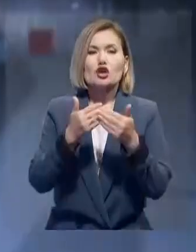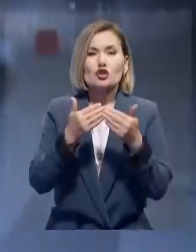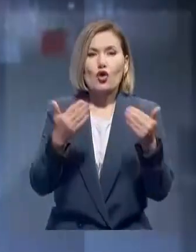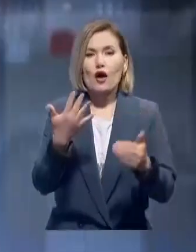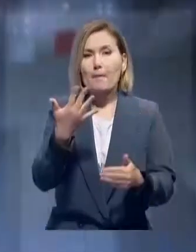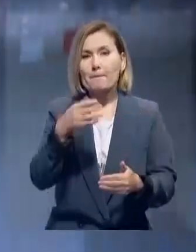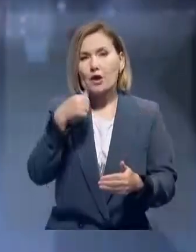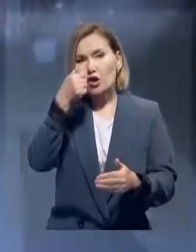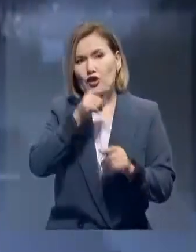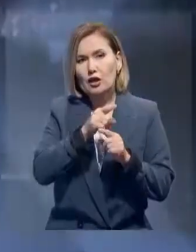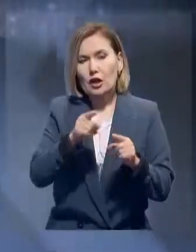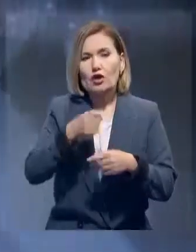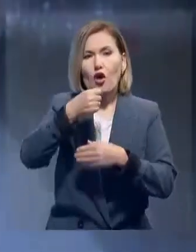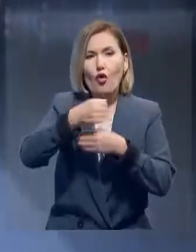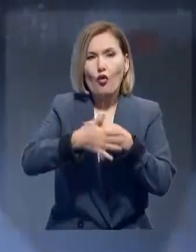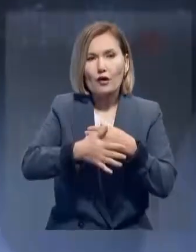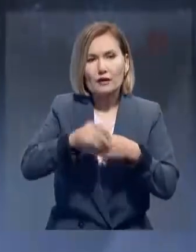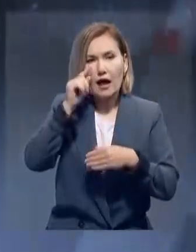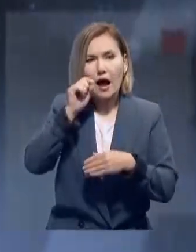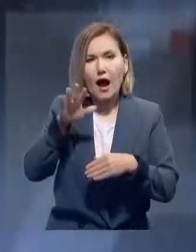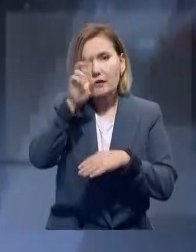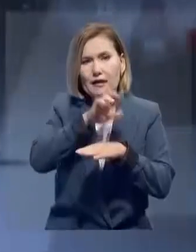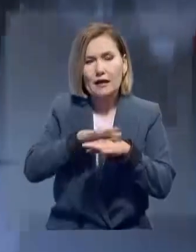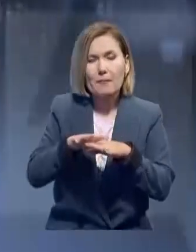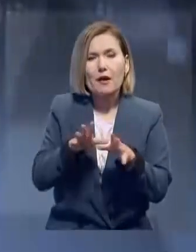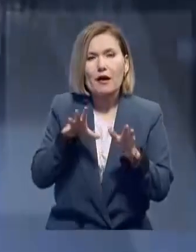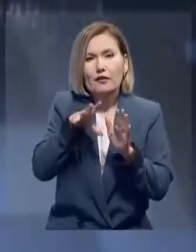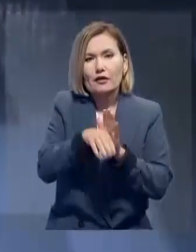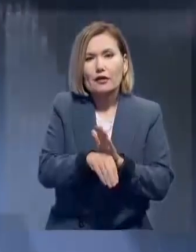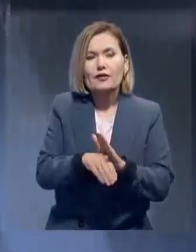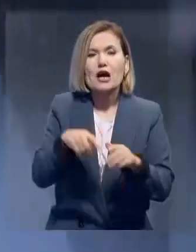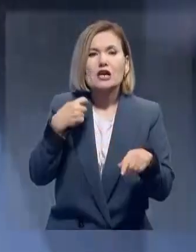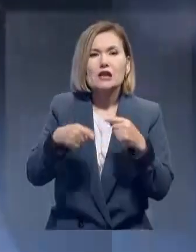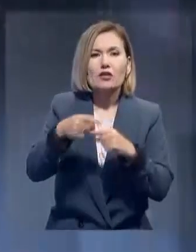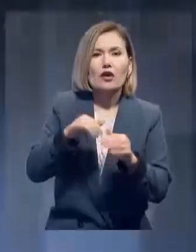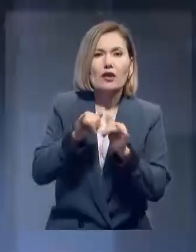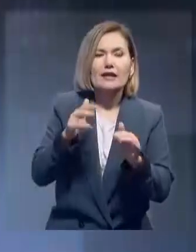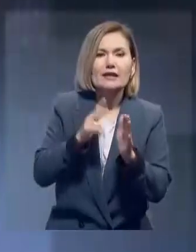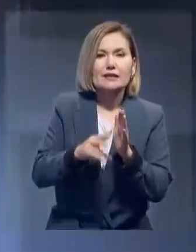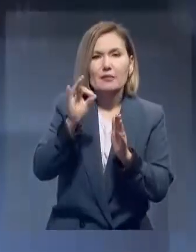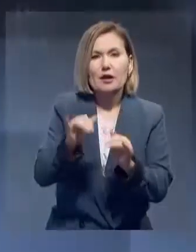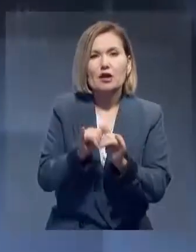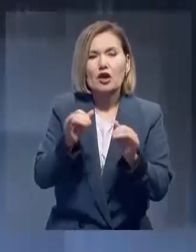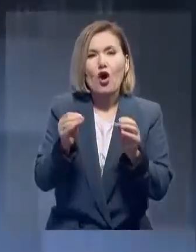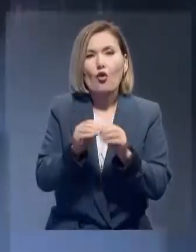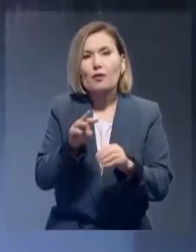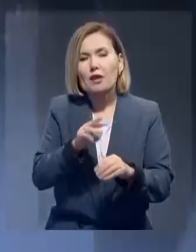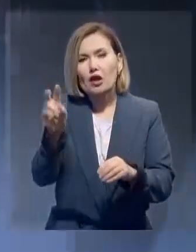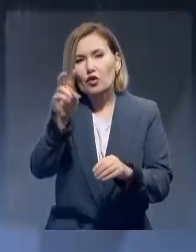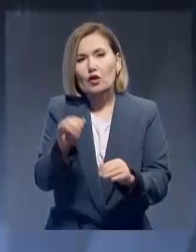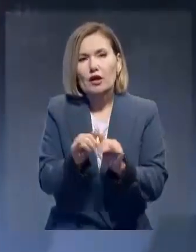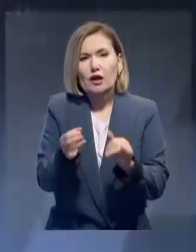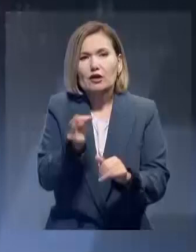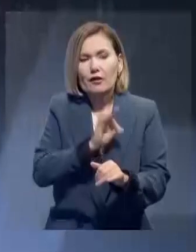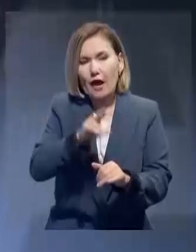Соңғы 5 жылдың ішінде Орталық Азия елдері арасындағы сауда айналымы 80% өсіп 10 миллиард долларға жетті. Бұл туралы бүгін президент